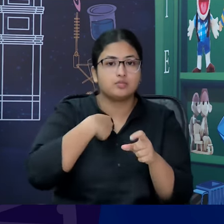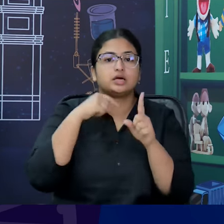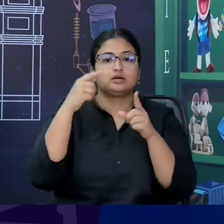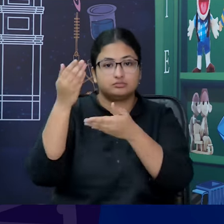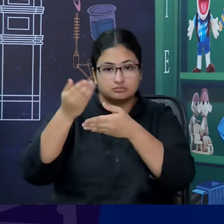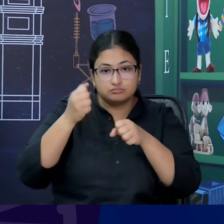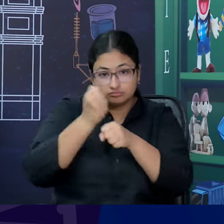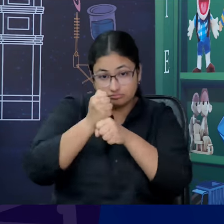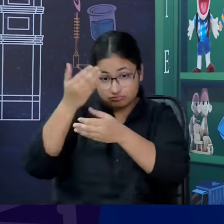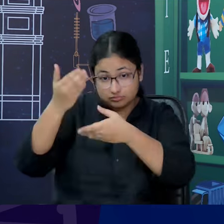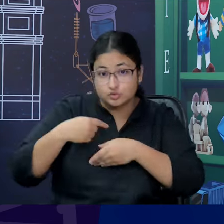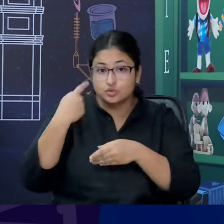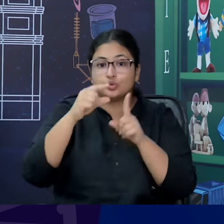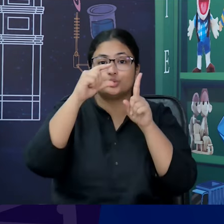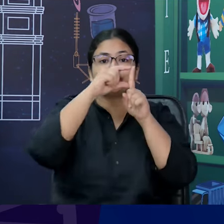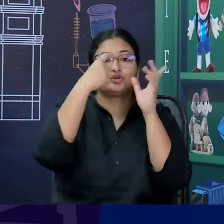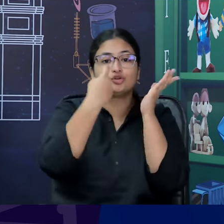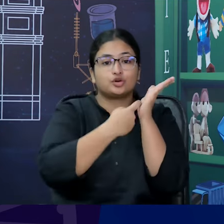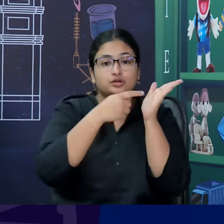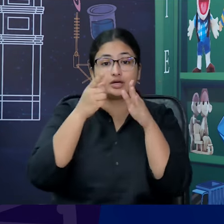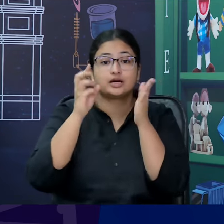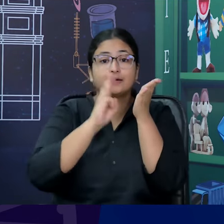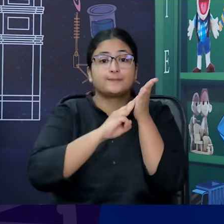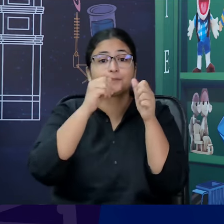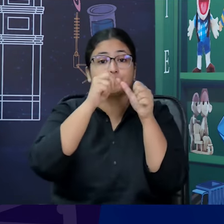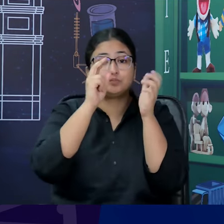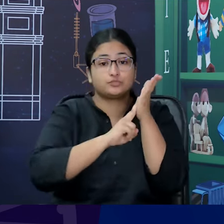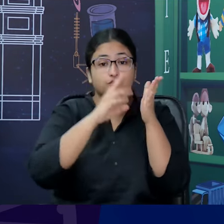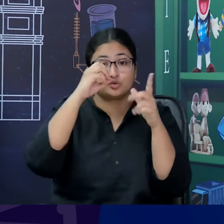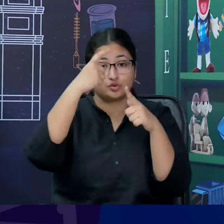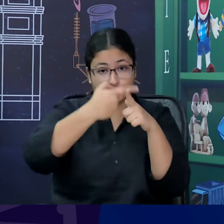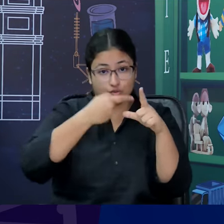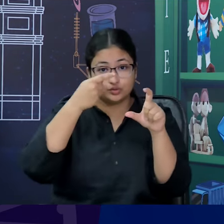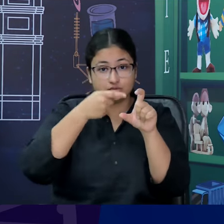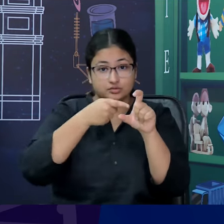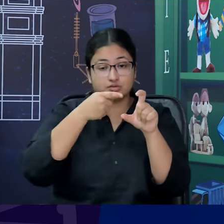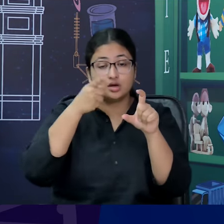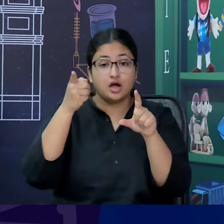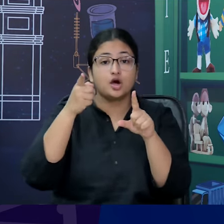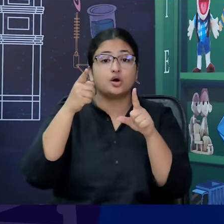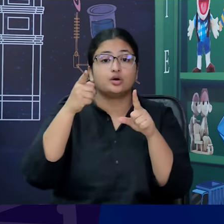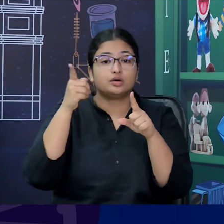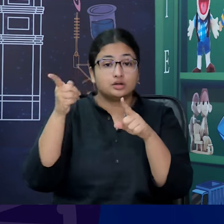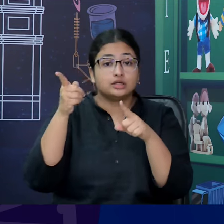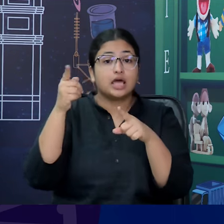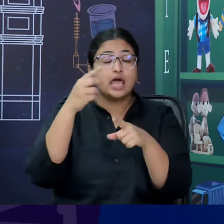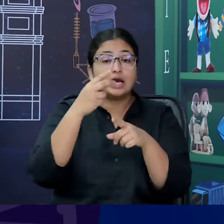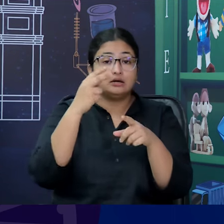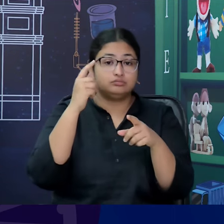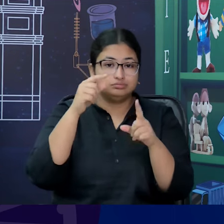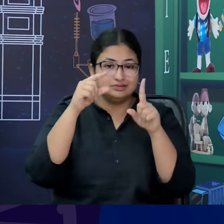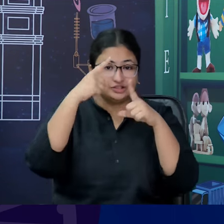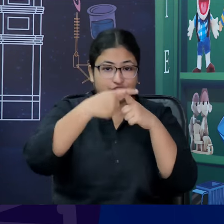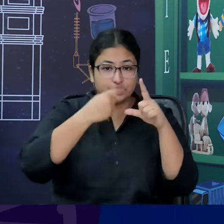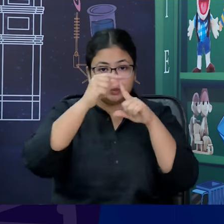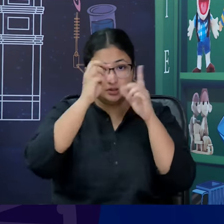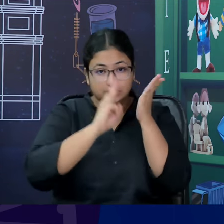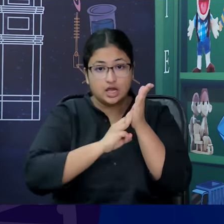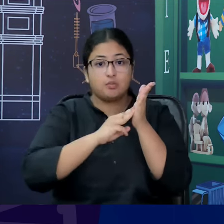मनोज कुमार जो कि टीजीटी हिंदी है जेपीएम सीनियर सेकेंडरी स्कूल फॉर द ब्लाइंड सर आपका बहुत-बहुत स्वागत है आज की स में